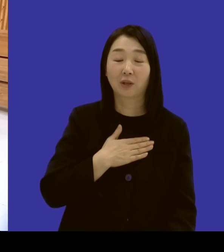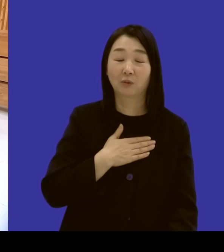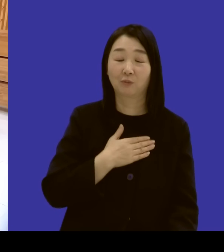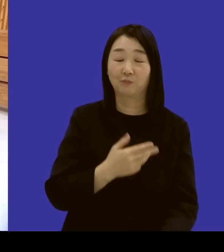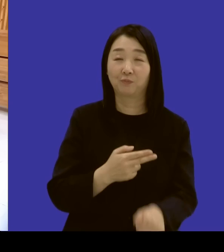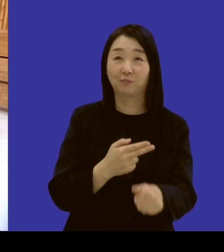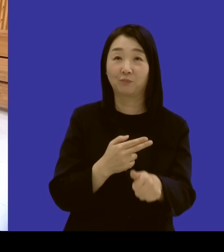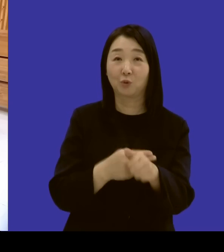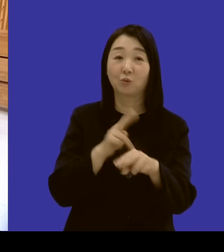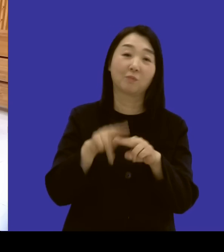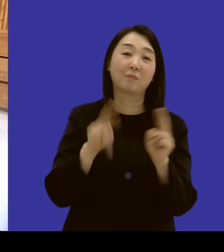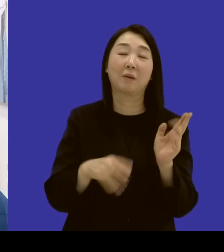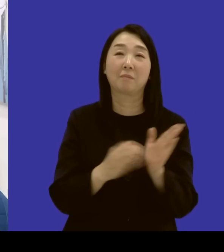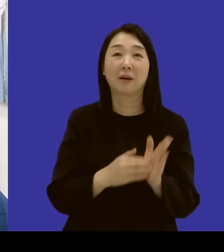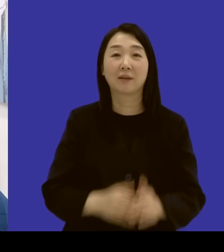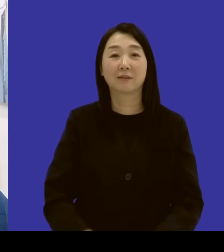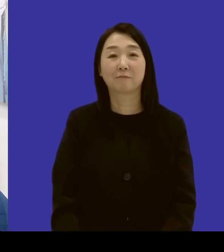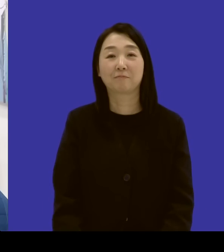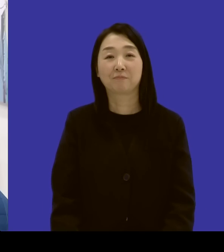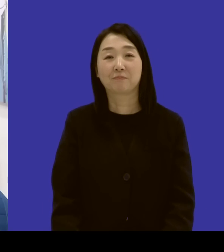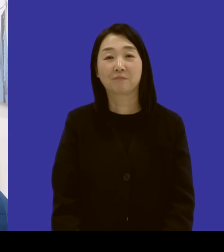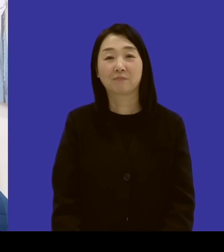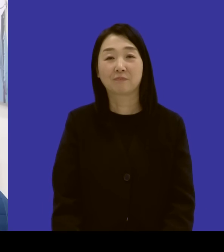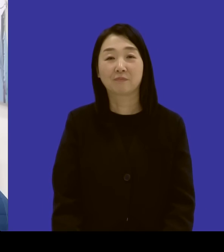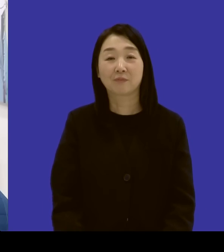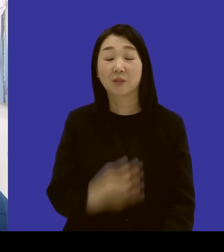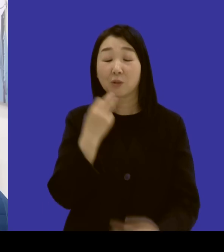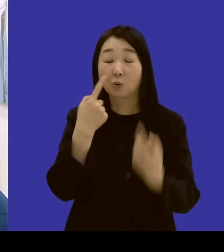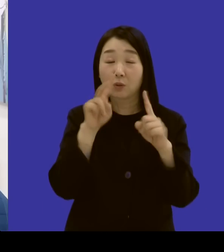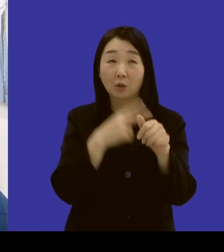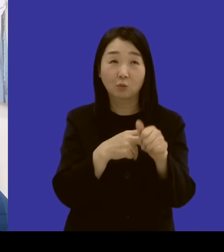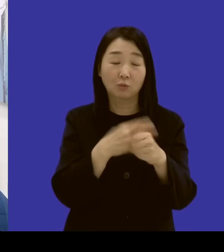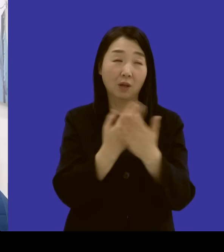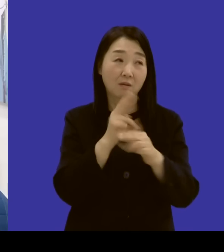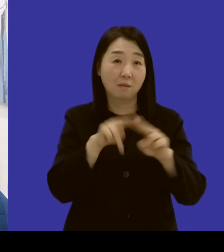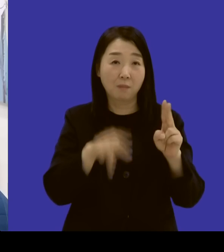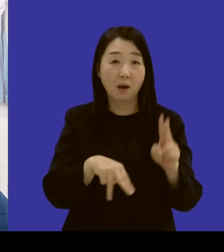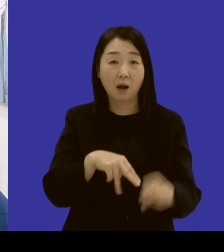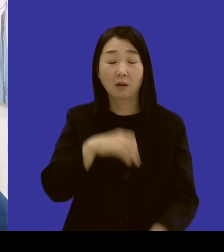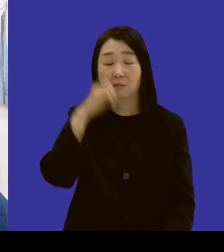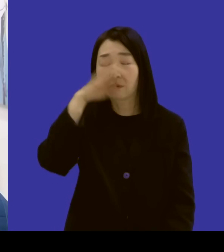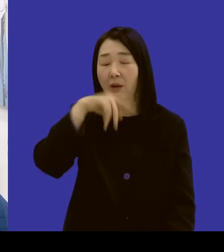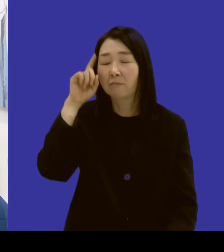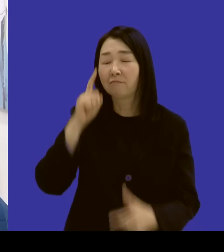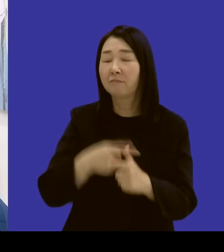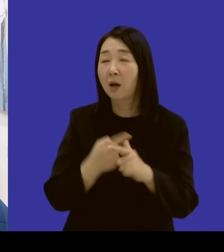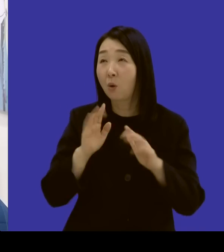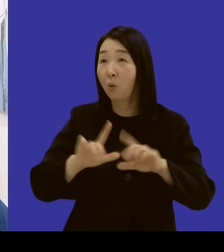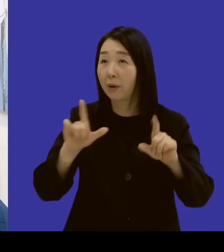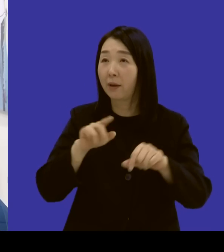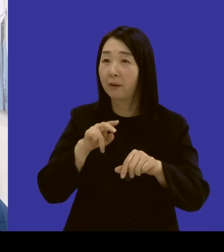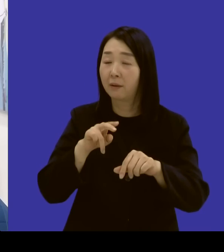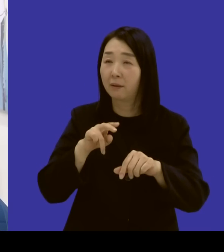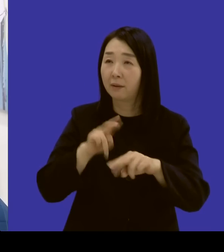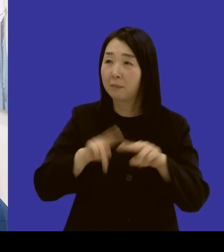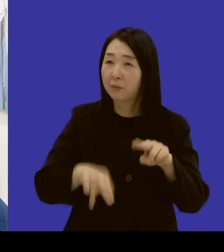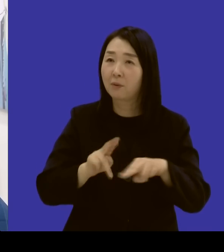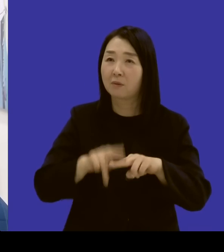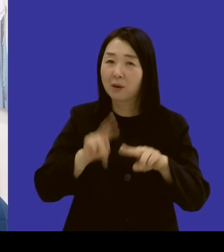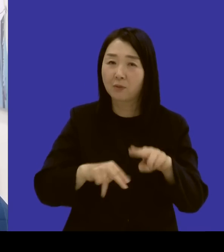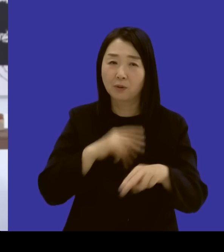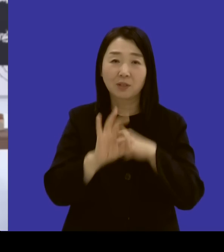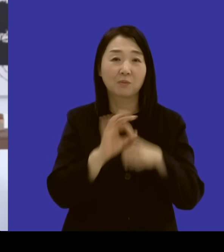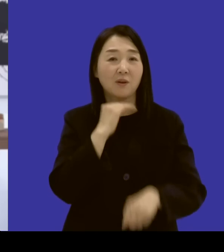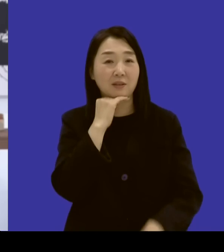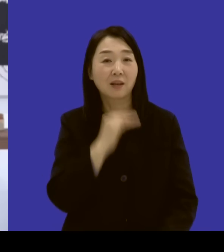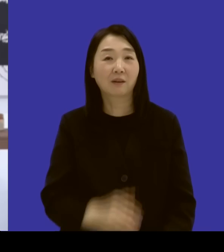그 서울대 교수직을 네. 그냥 그렇죠. 아무 생각 없이 난 그만둘 거야. 올해가 그만두는 해인가? 올해가 그만두는 해인가? 이거를 10년을 기다려.